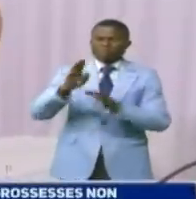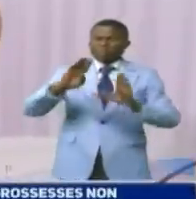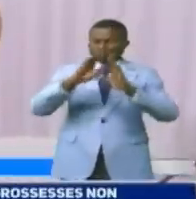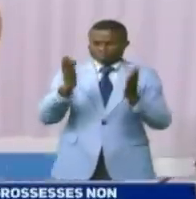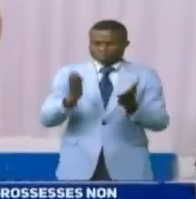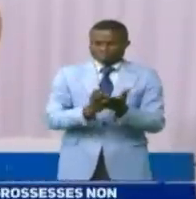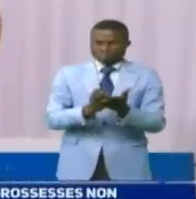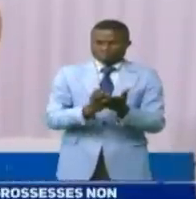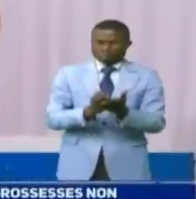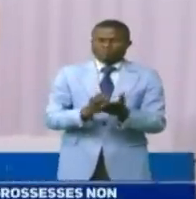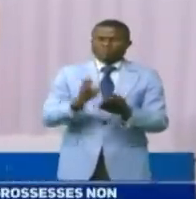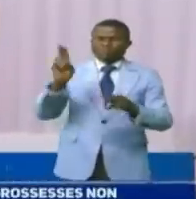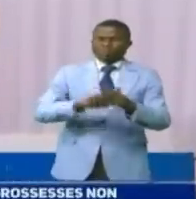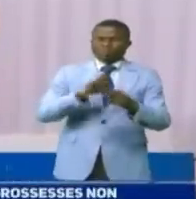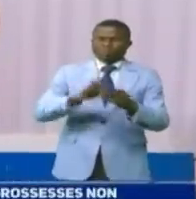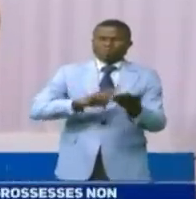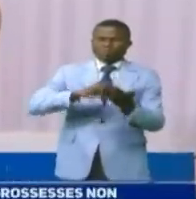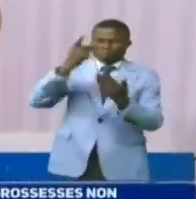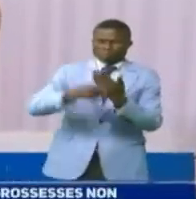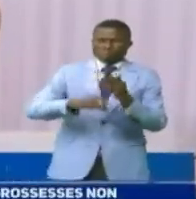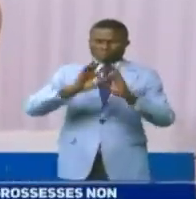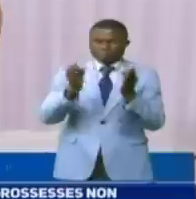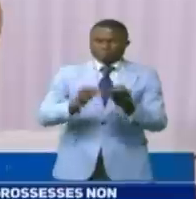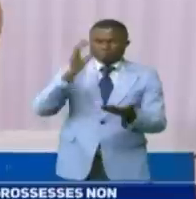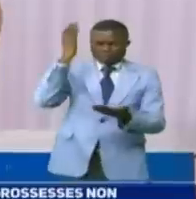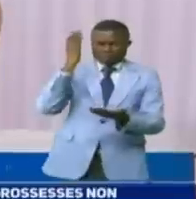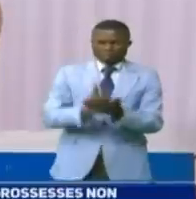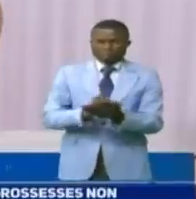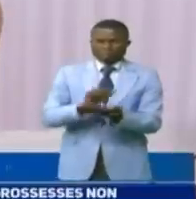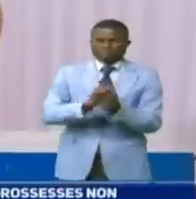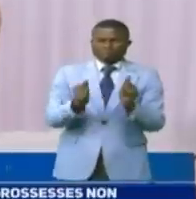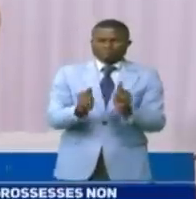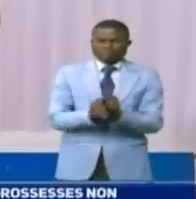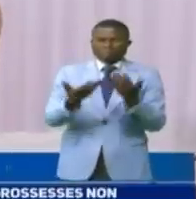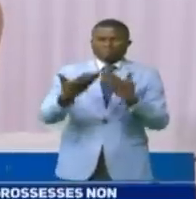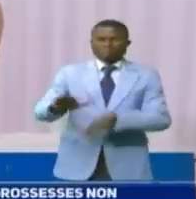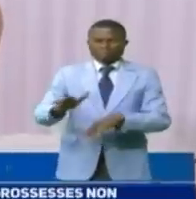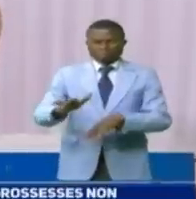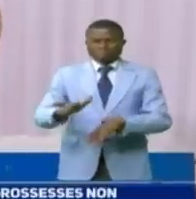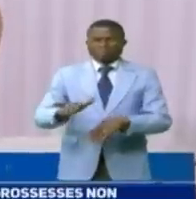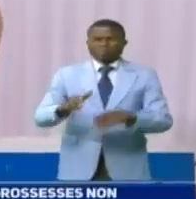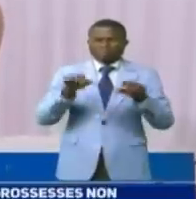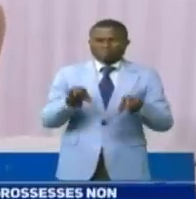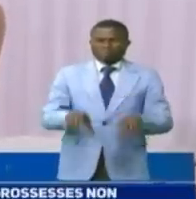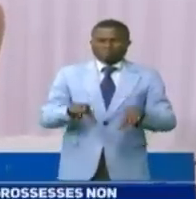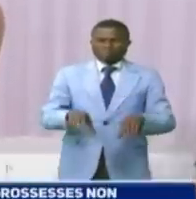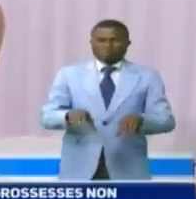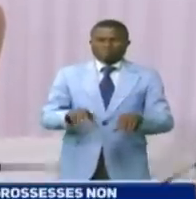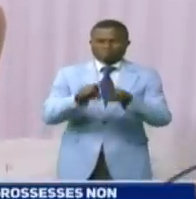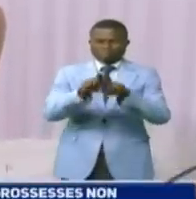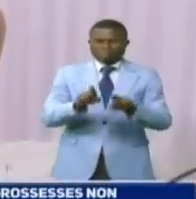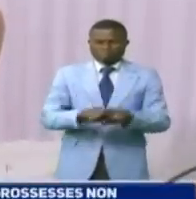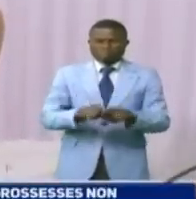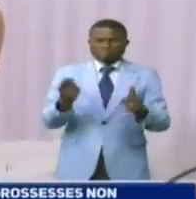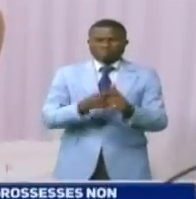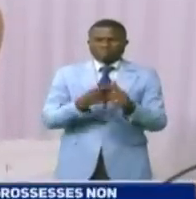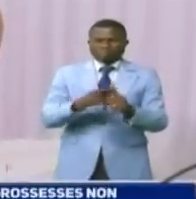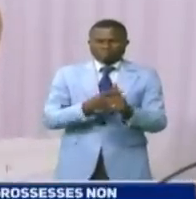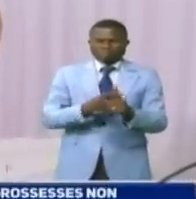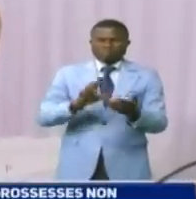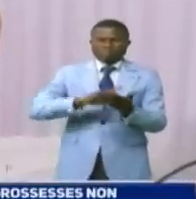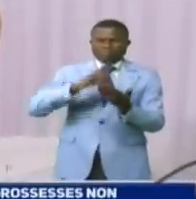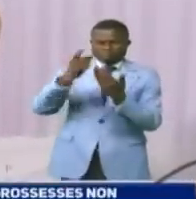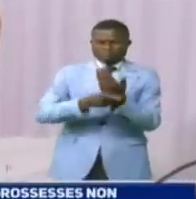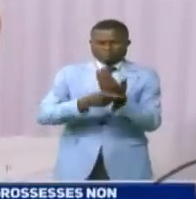la planification familiale pour réduire les décès maternels et néonataux dans notre pays et surtout permettre le plein